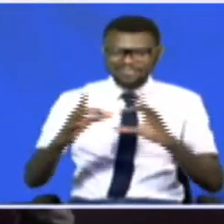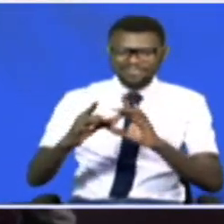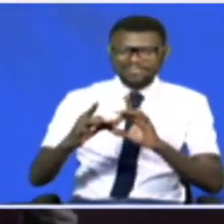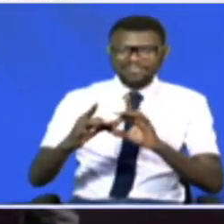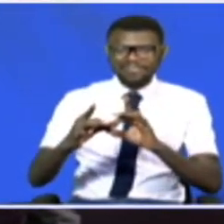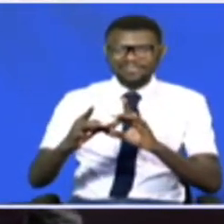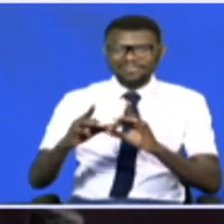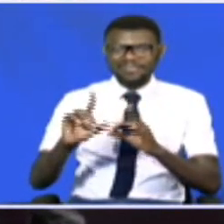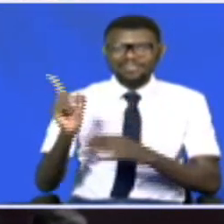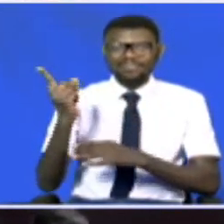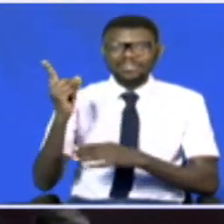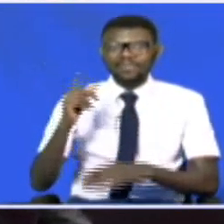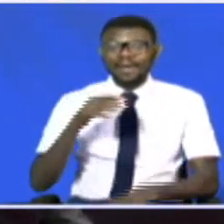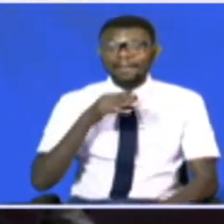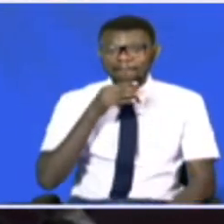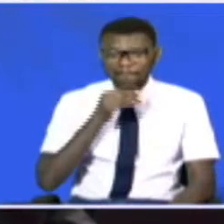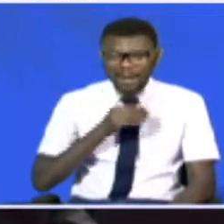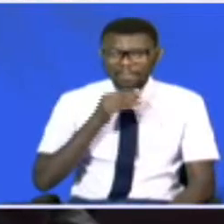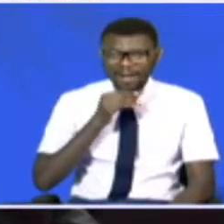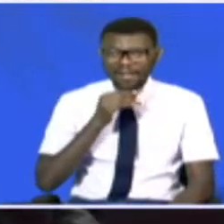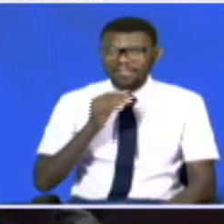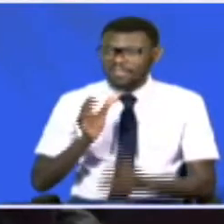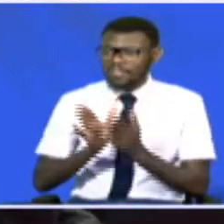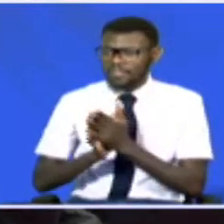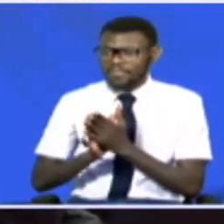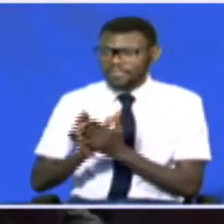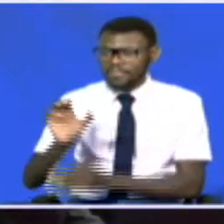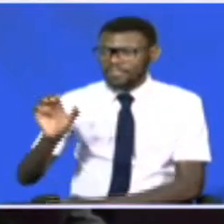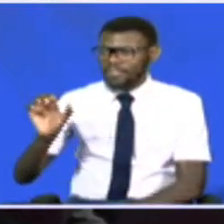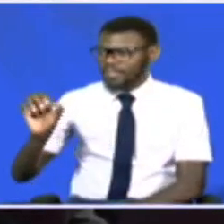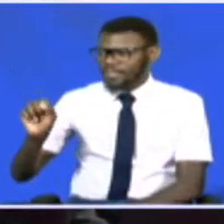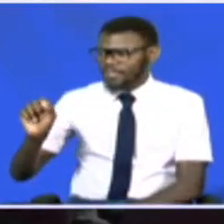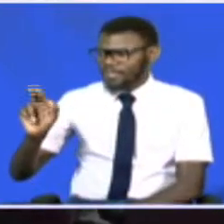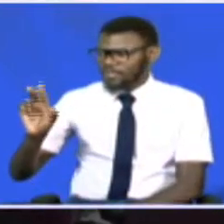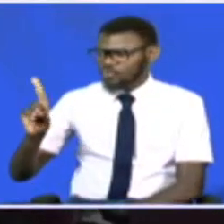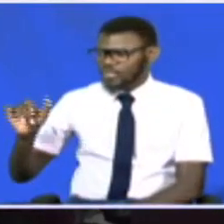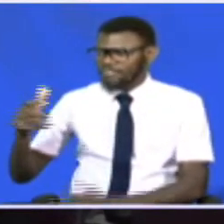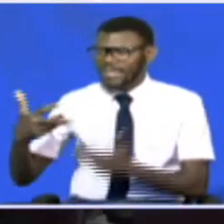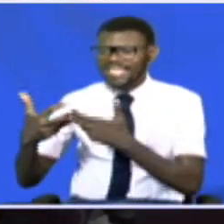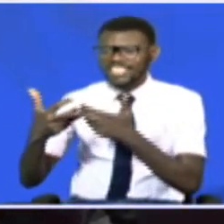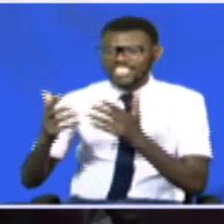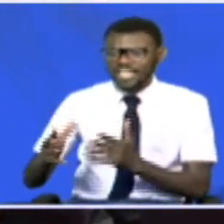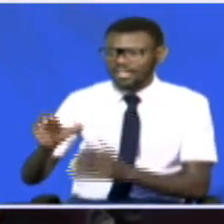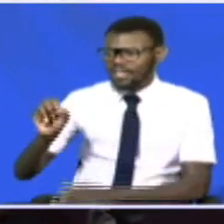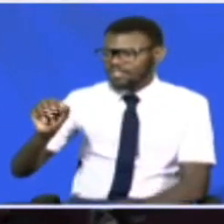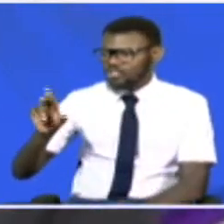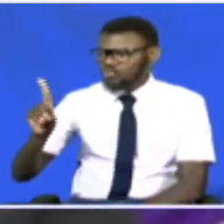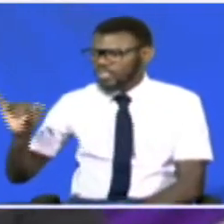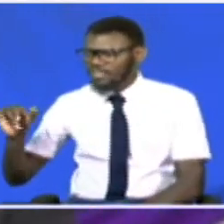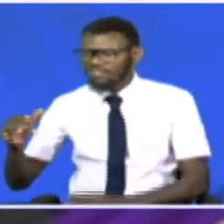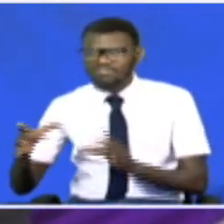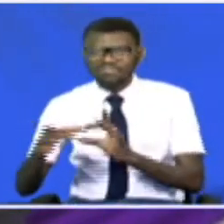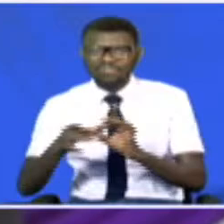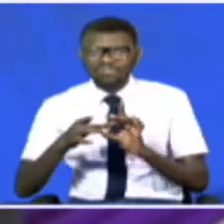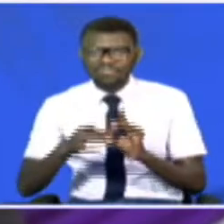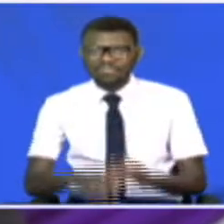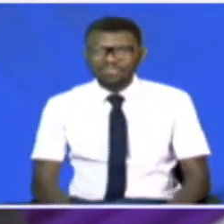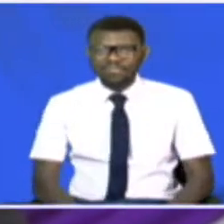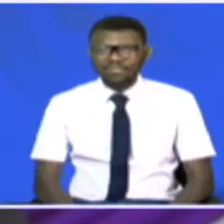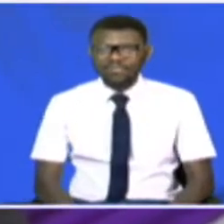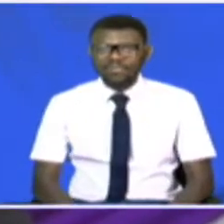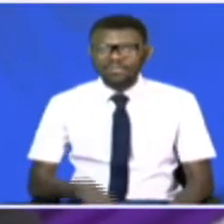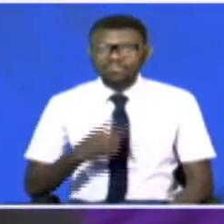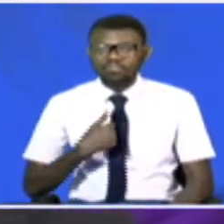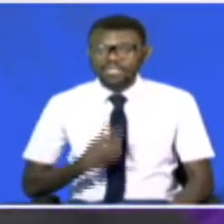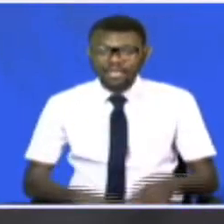first between Baba and Engineer Sodi that not many saw it coming. Hata nikimpigia simu,